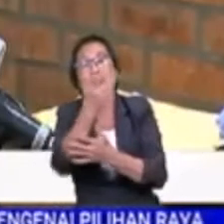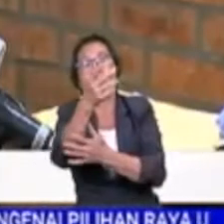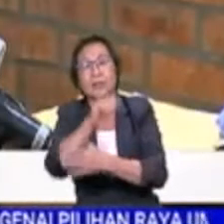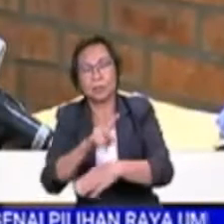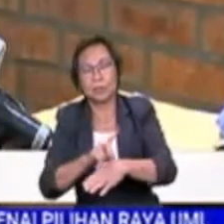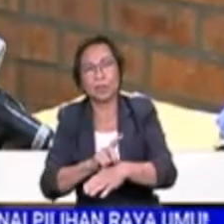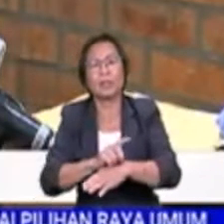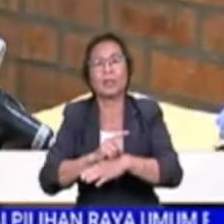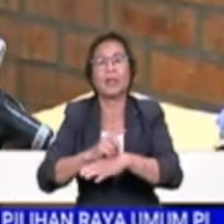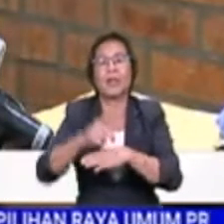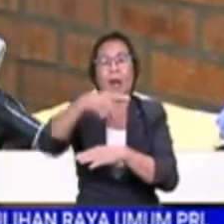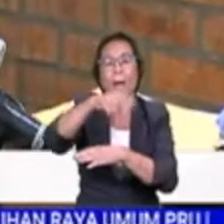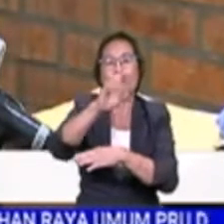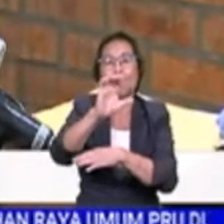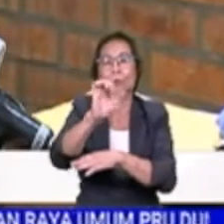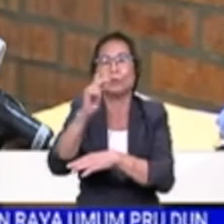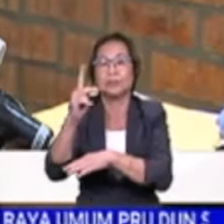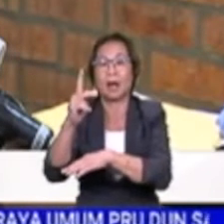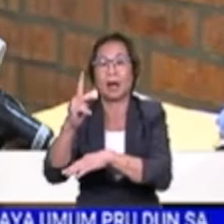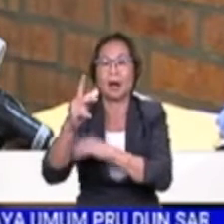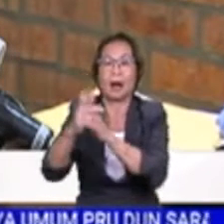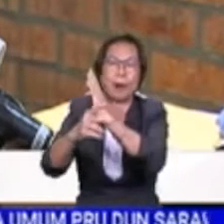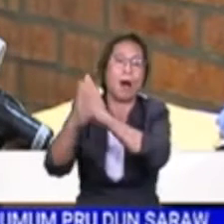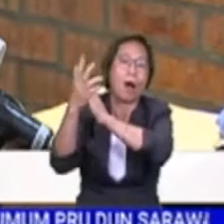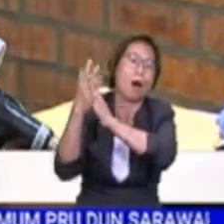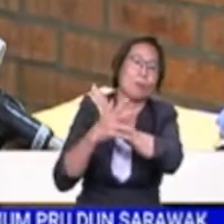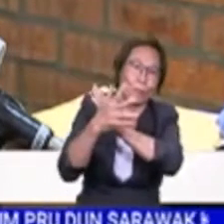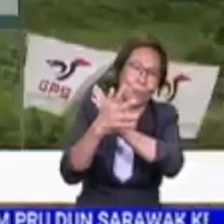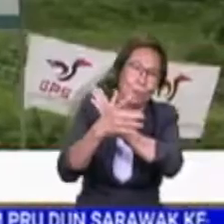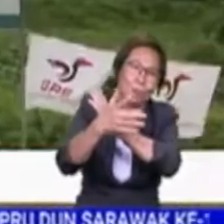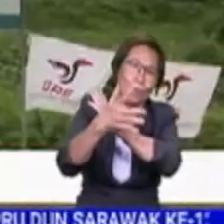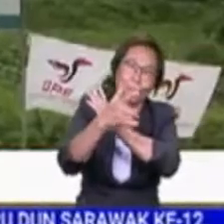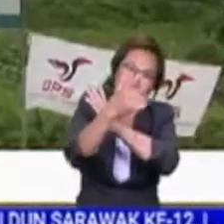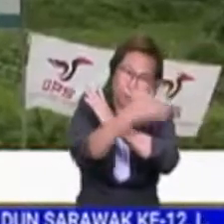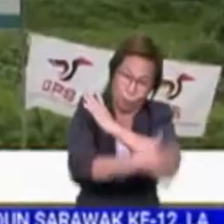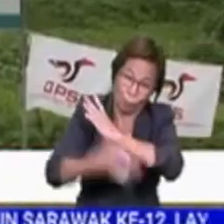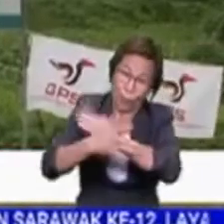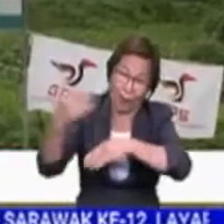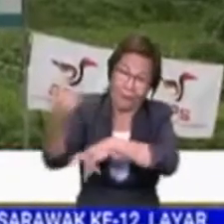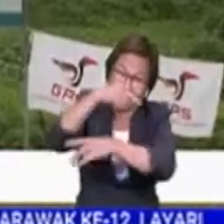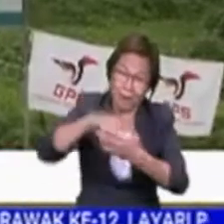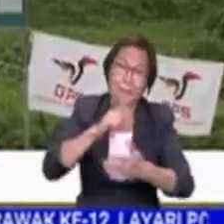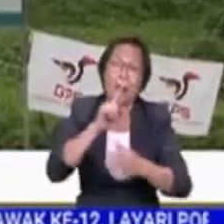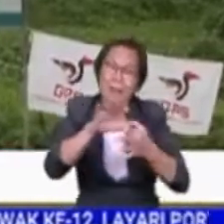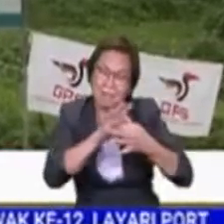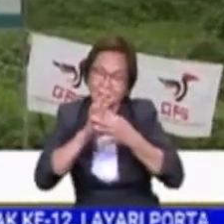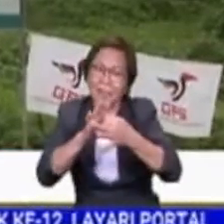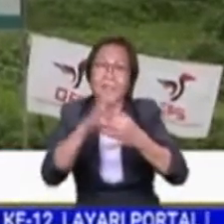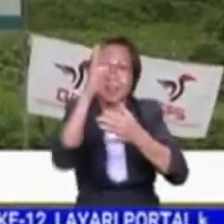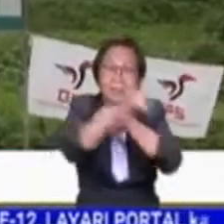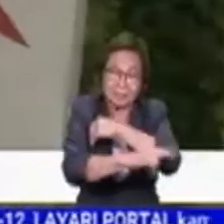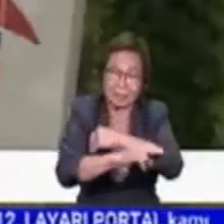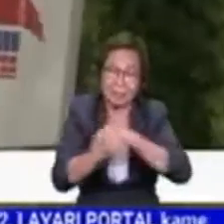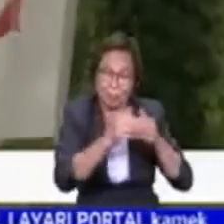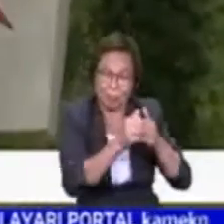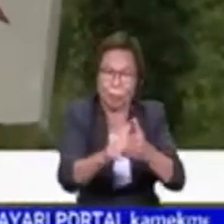RTM di Puncak Borneo Padawan hari ini. Mengulas lanjut, Dato' Willy berkata beliau akan memastikan kerjasama baik kerajaan negeri di